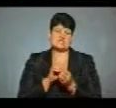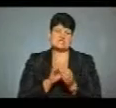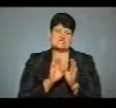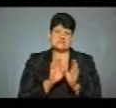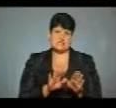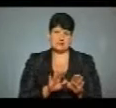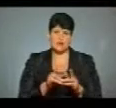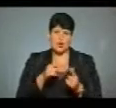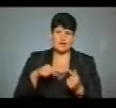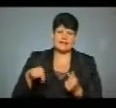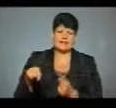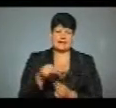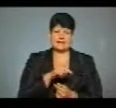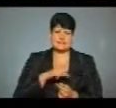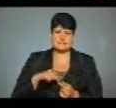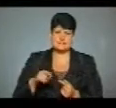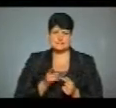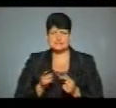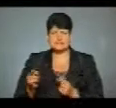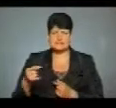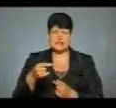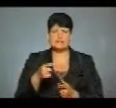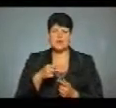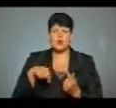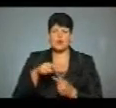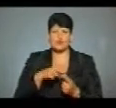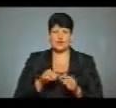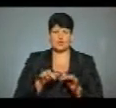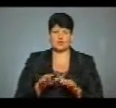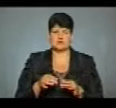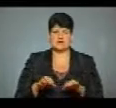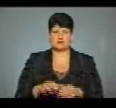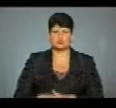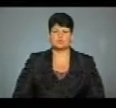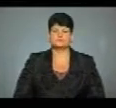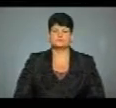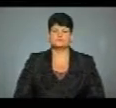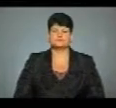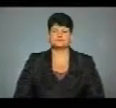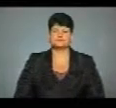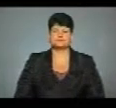місці кільце і встановлено круговий рух транспорту.